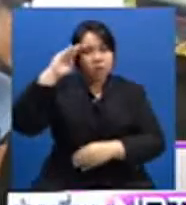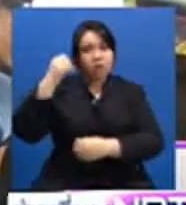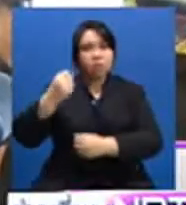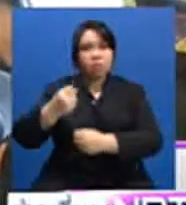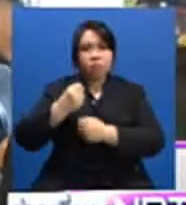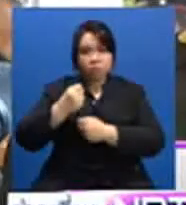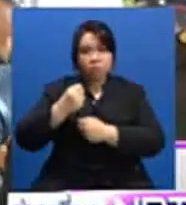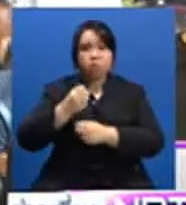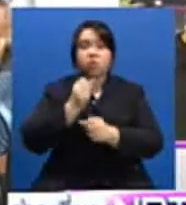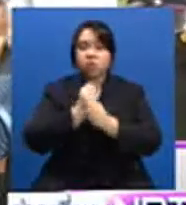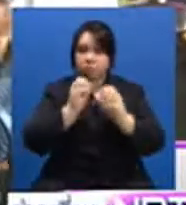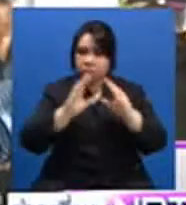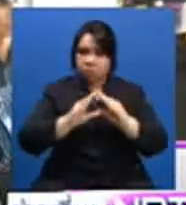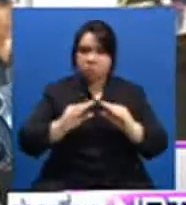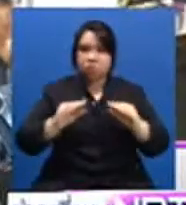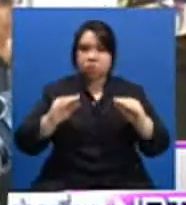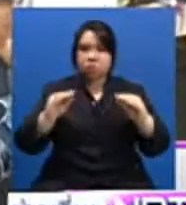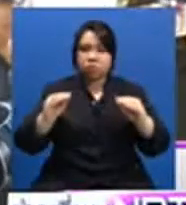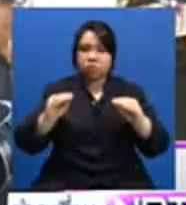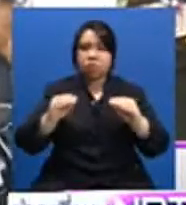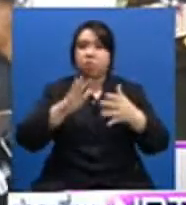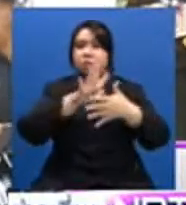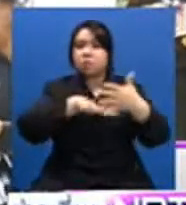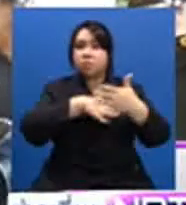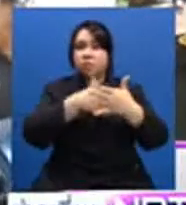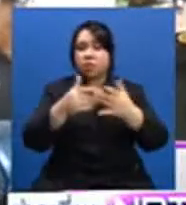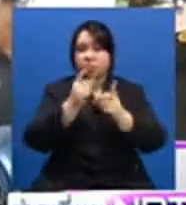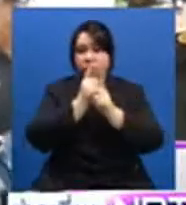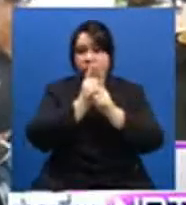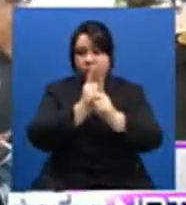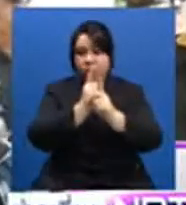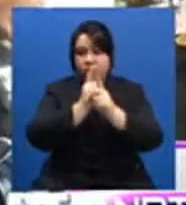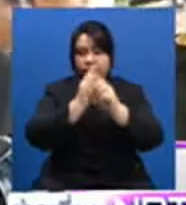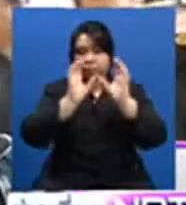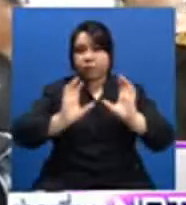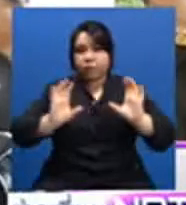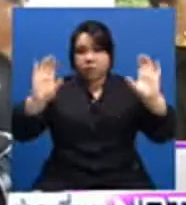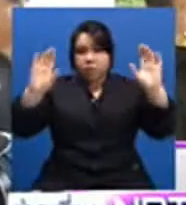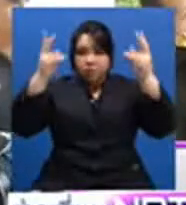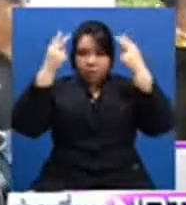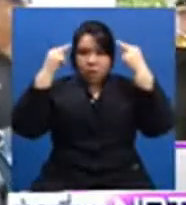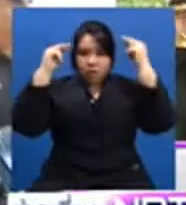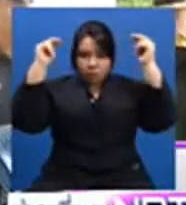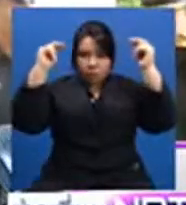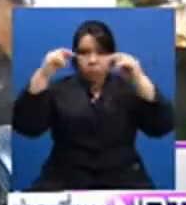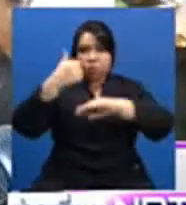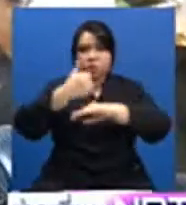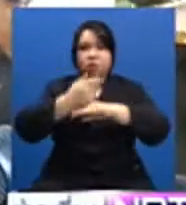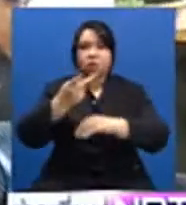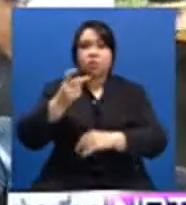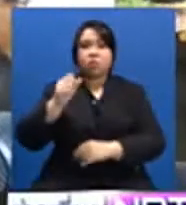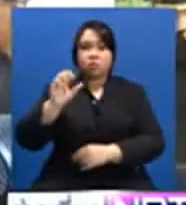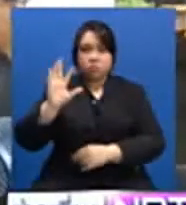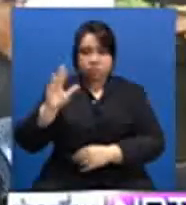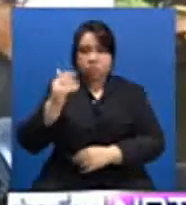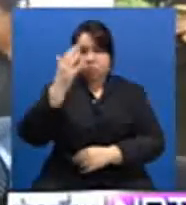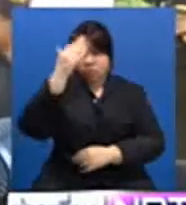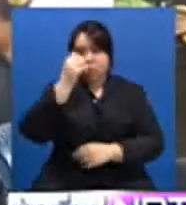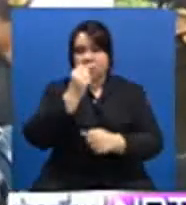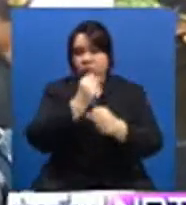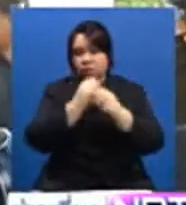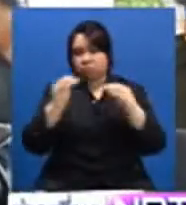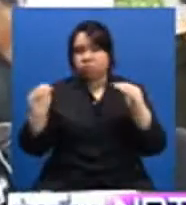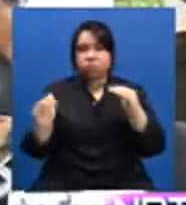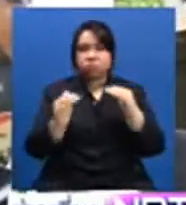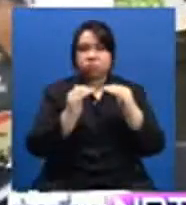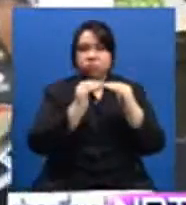บเรียบร้อยตามแนวทางของพลเอกประยุทธ์จันทร์โอชานายกรัฐมนตรีในฐานะหัวหน้าคสช.เพื่อรักษาสมดุลของการสร้